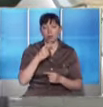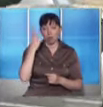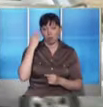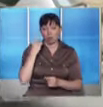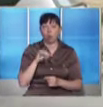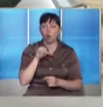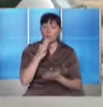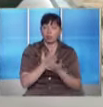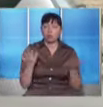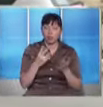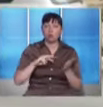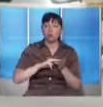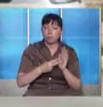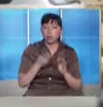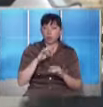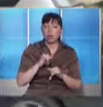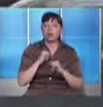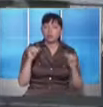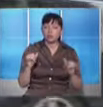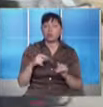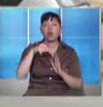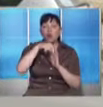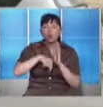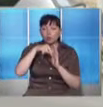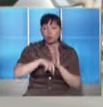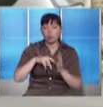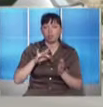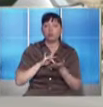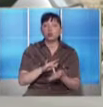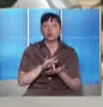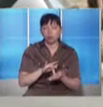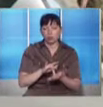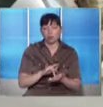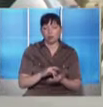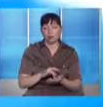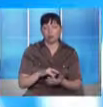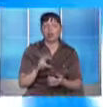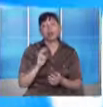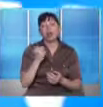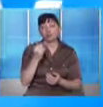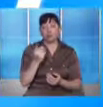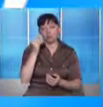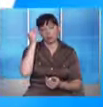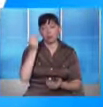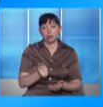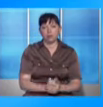Aveți un plan careva pentru dezvoltarea turismului intern sau cum vedeți acest lucru?